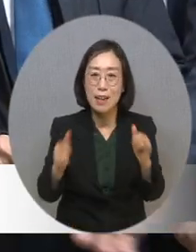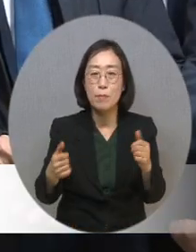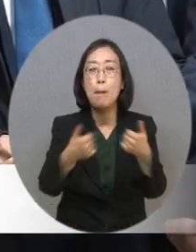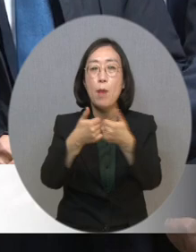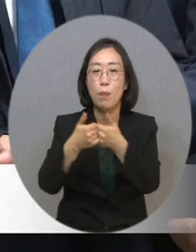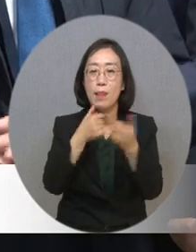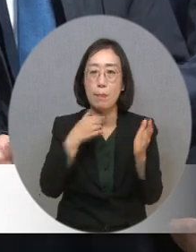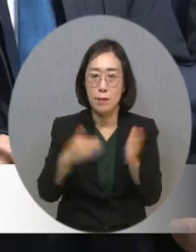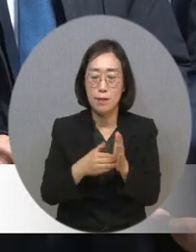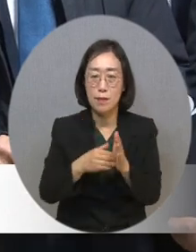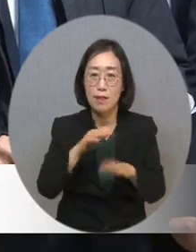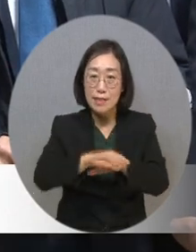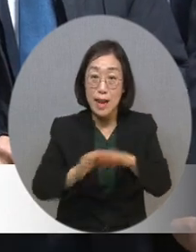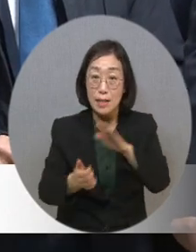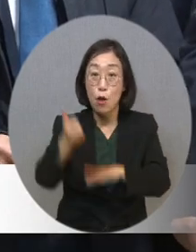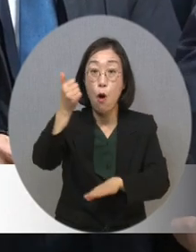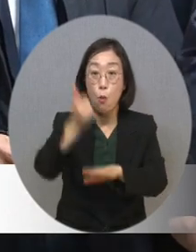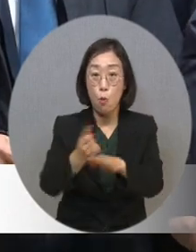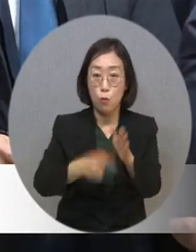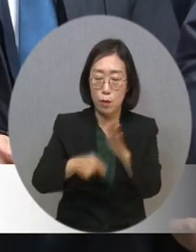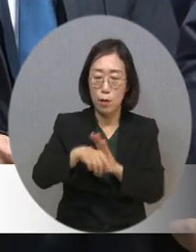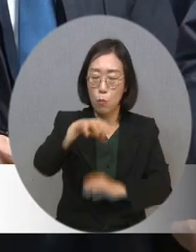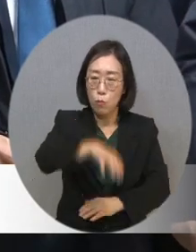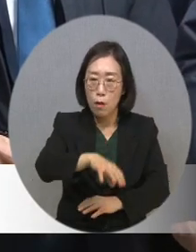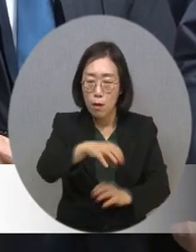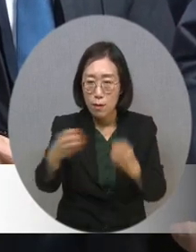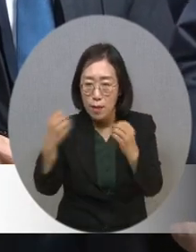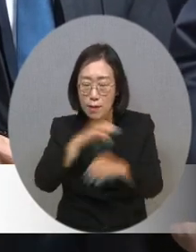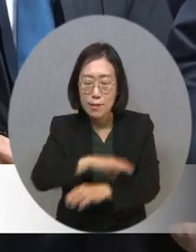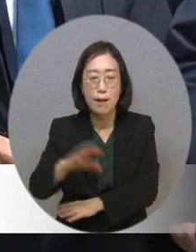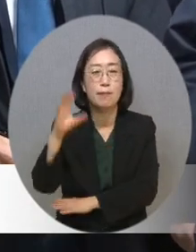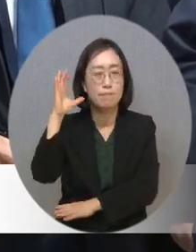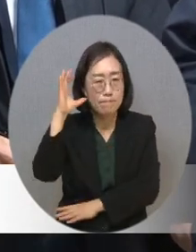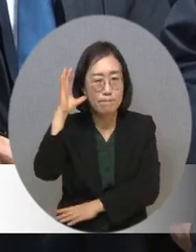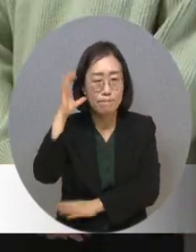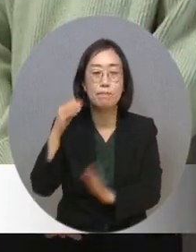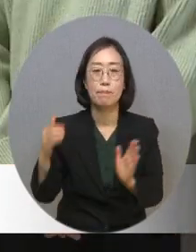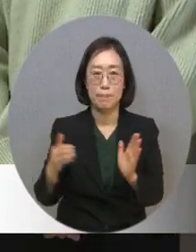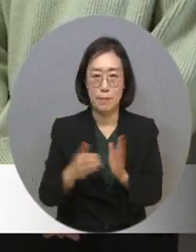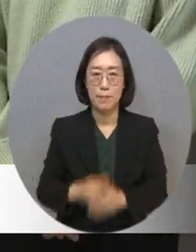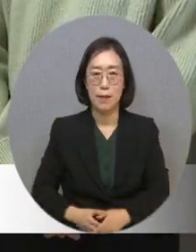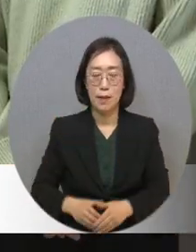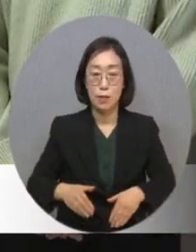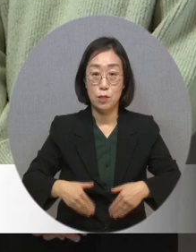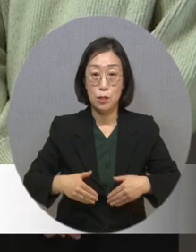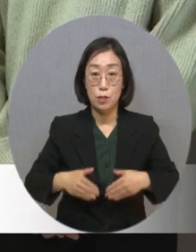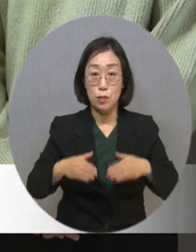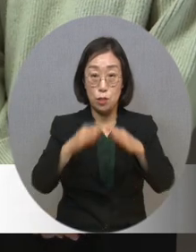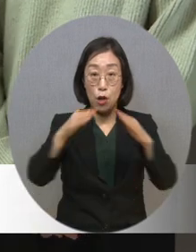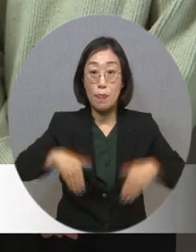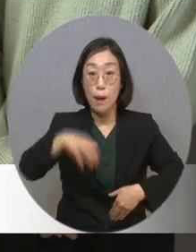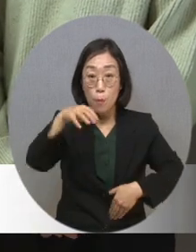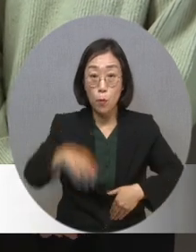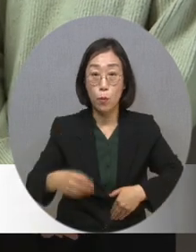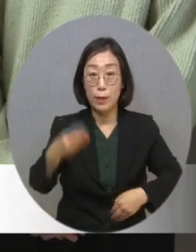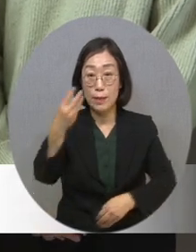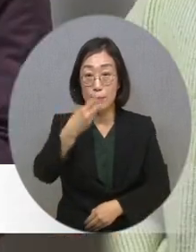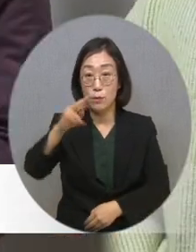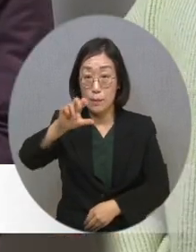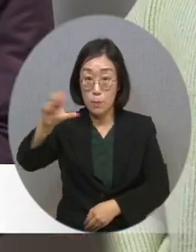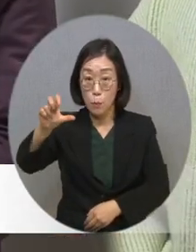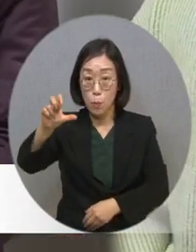사업의 성공적인 추진을 위해 현장의 목소리를 청취했습니다 전남도는 오는 2035년까지